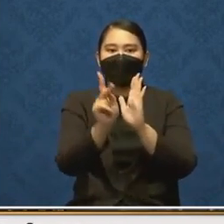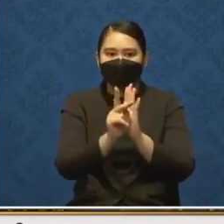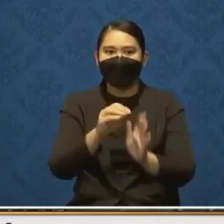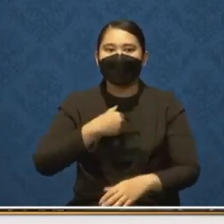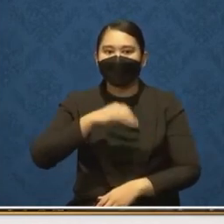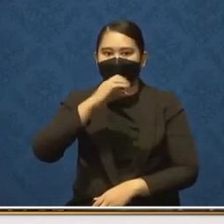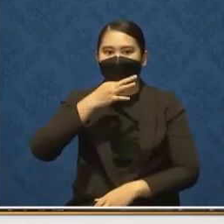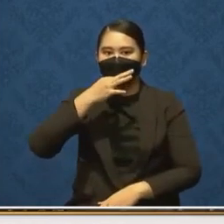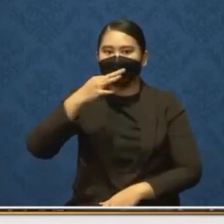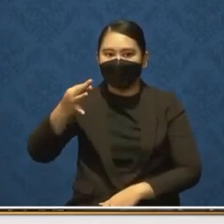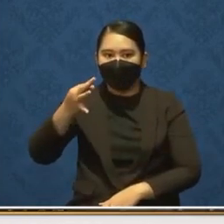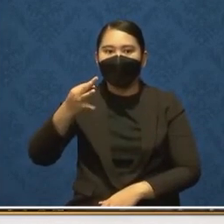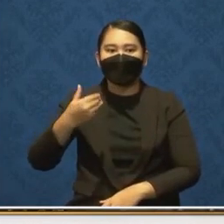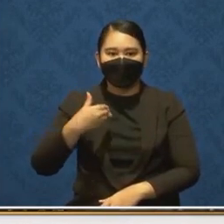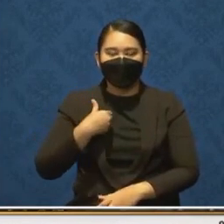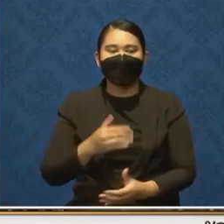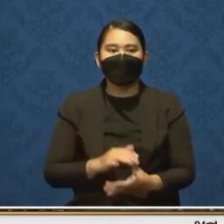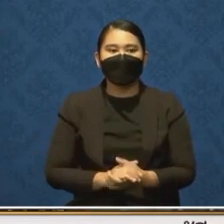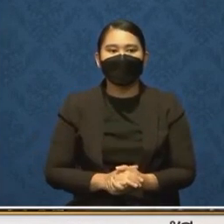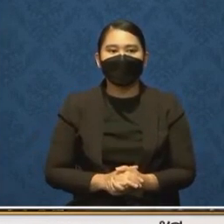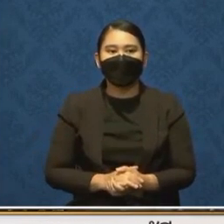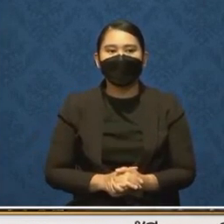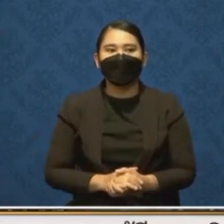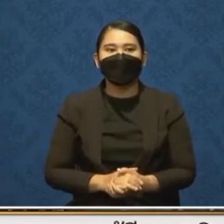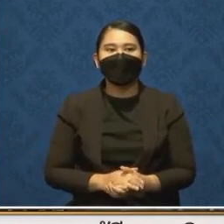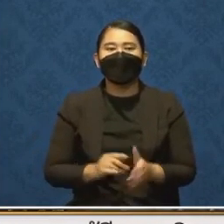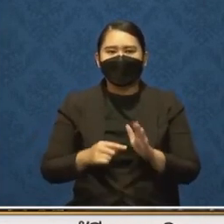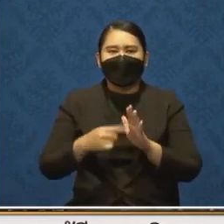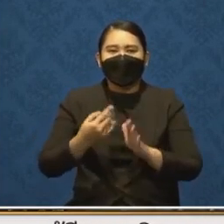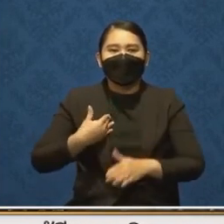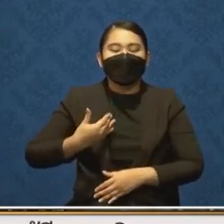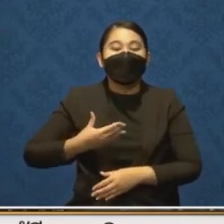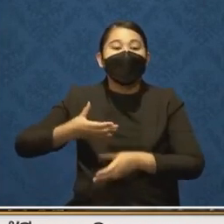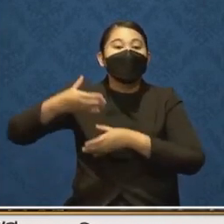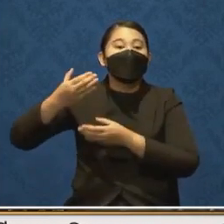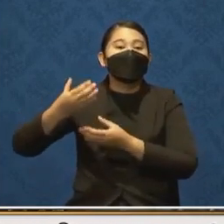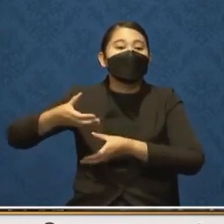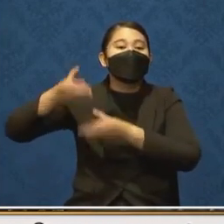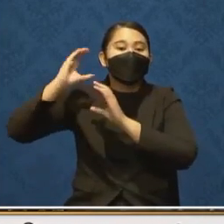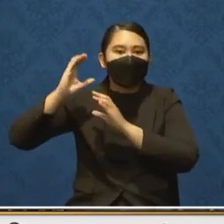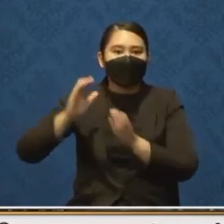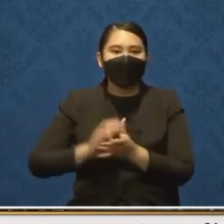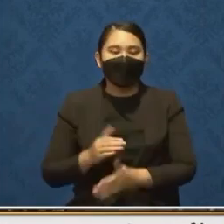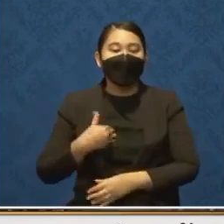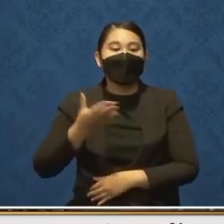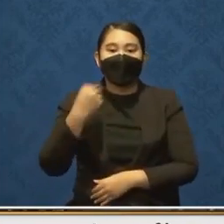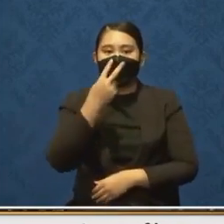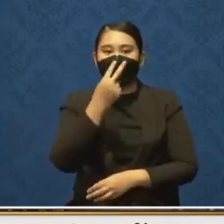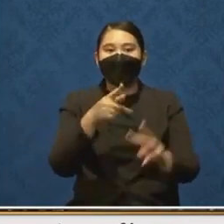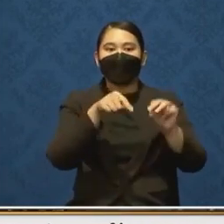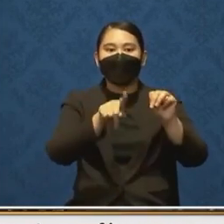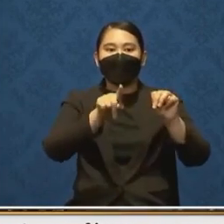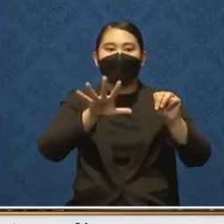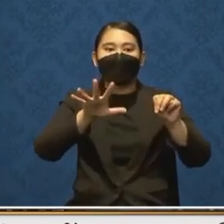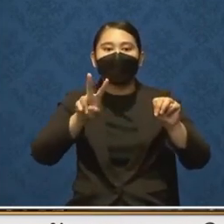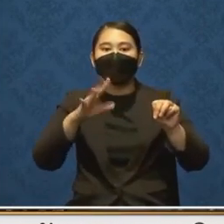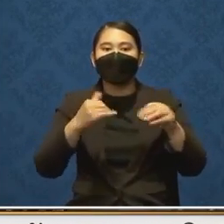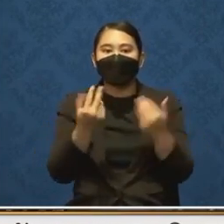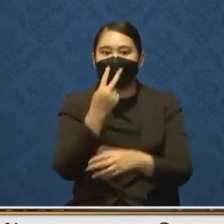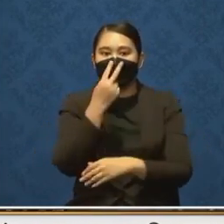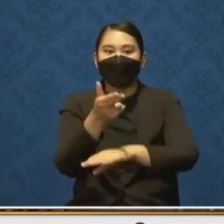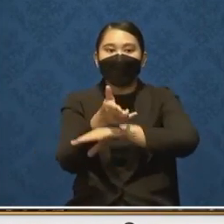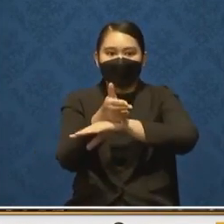ท่านได้ติดตามมาว่าเรื่องผมขอเกินไปนิดหน่หลายท่านเข้าแล้ไมได้ดู 152.อาจะเปเข้าใจ,ผมขอคี solution ครับ